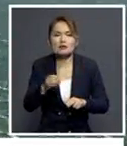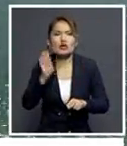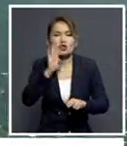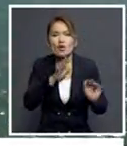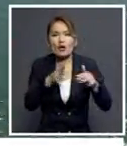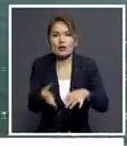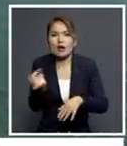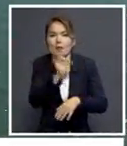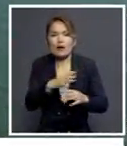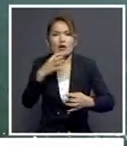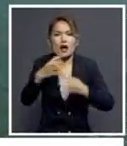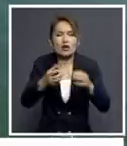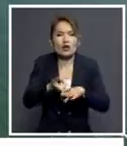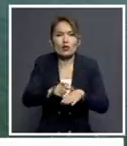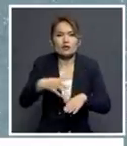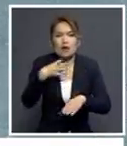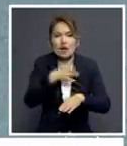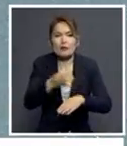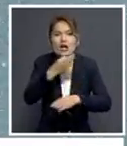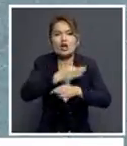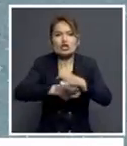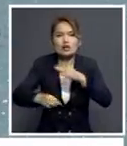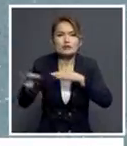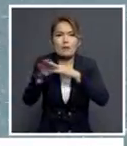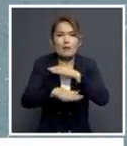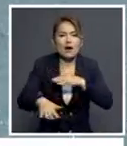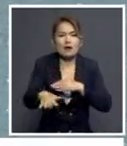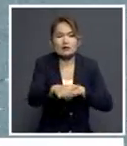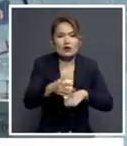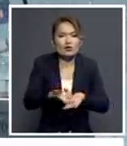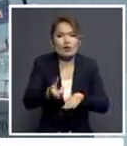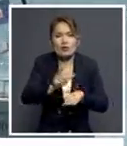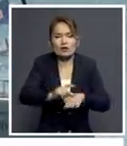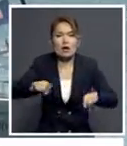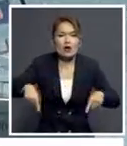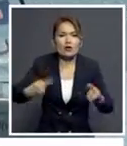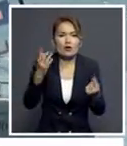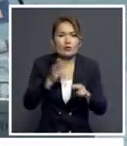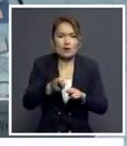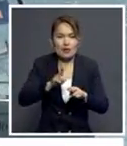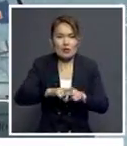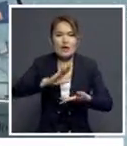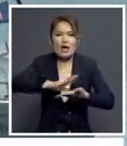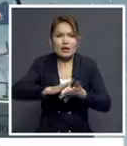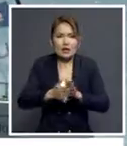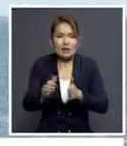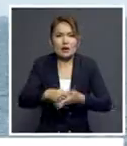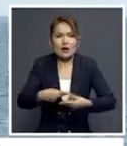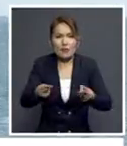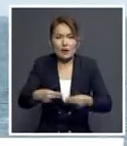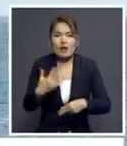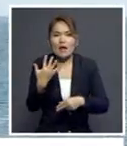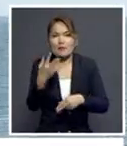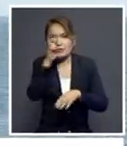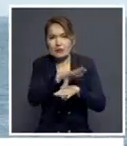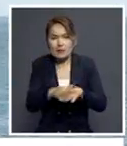маңызына тоқталсақ, бұл шығыс пен батысты жағалаған жібек жолына қайта жаңғыруы. Сондықтан келелі келісімнің игілігін әлем